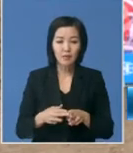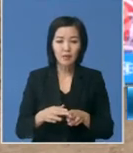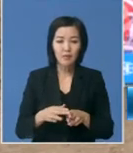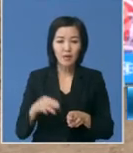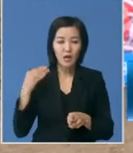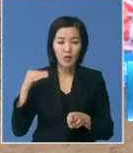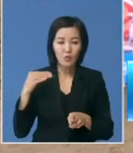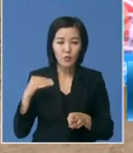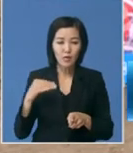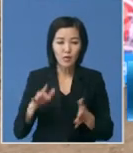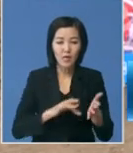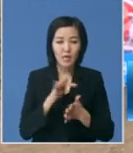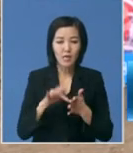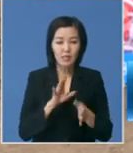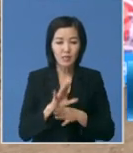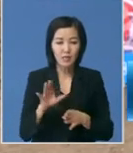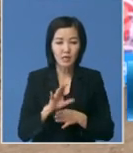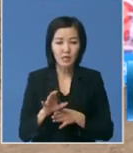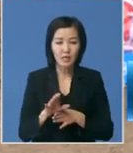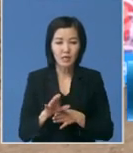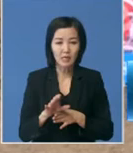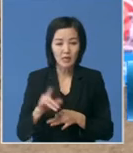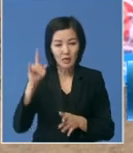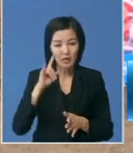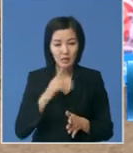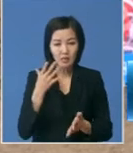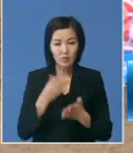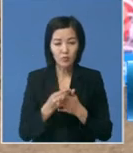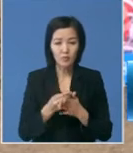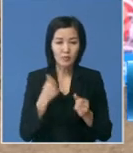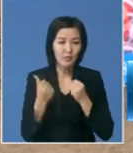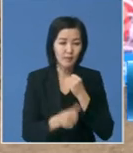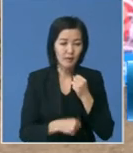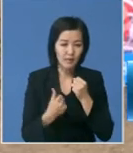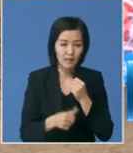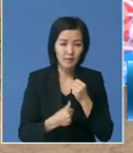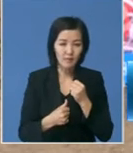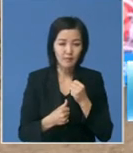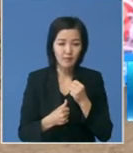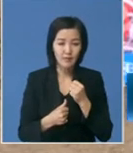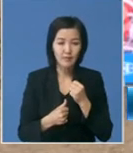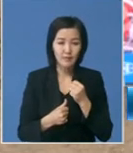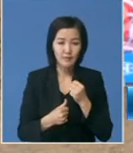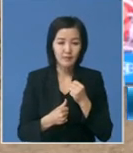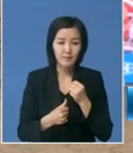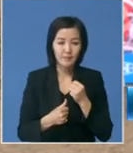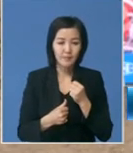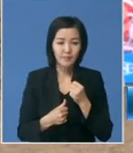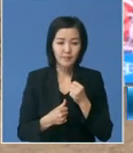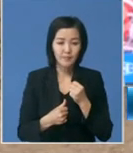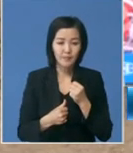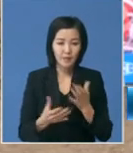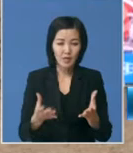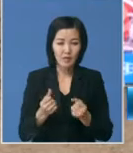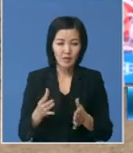шығарылған және шпалдың бәрі олды қазақстандық, Алматы облысында Магнетик компаниясы және сол компанияларын